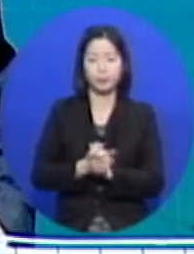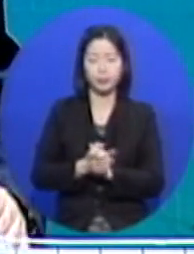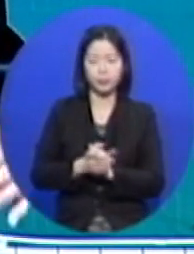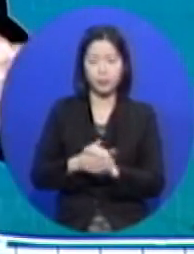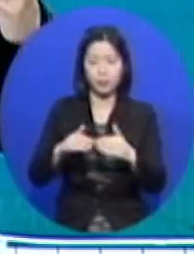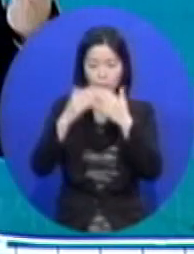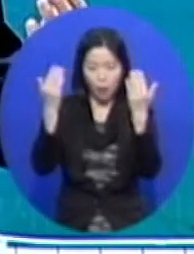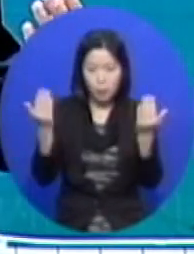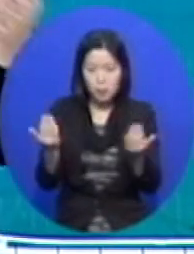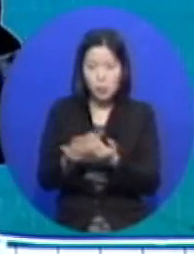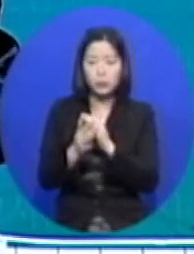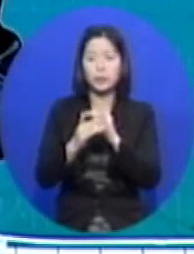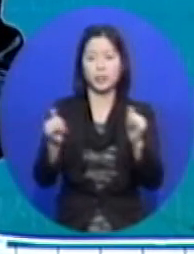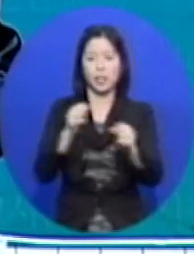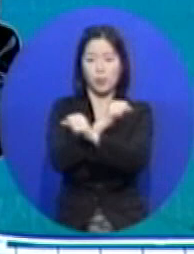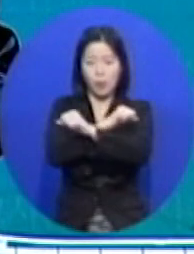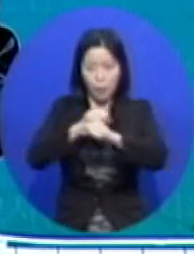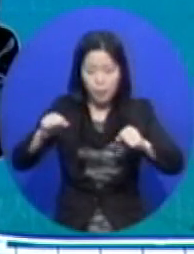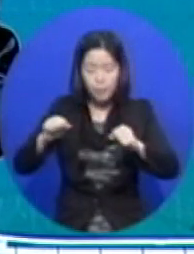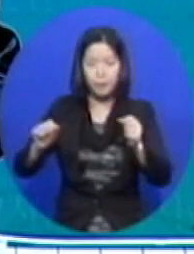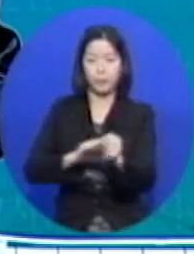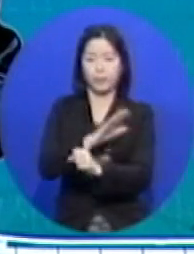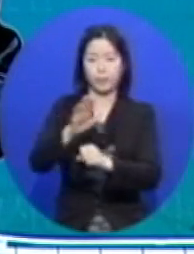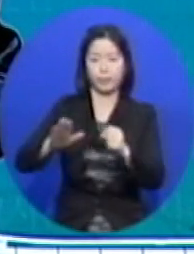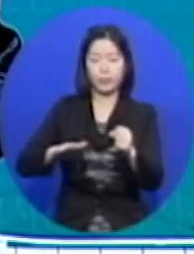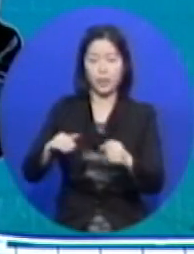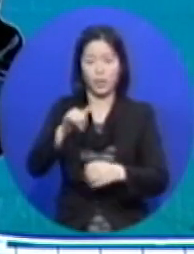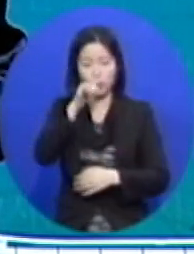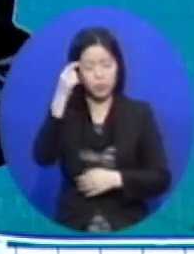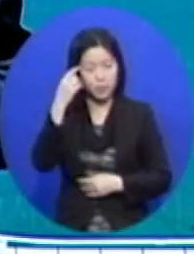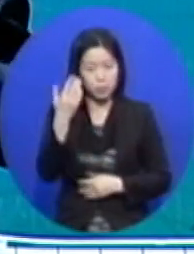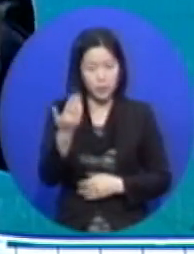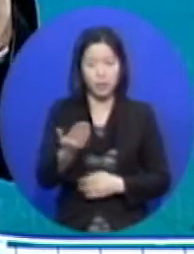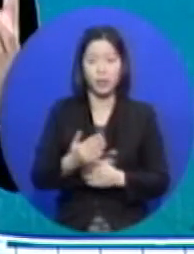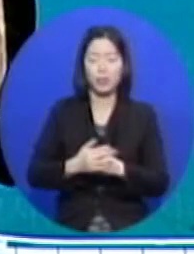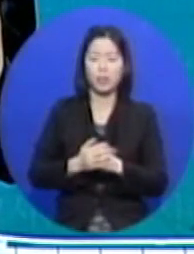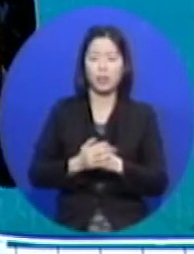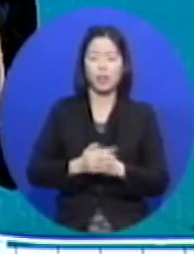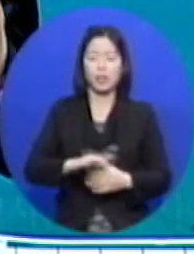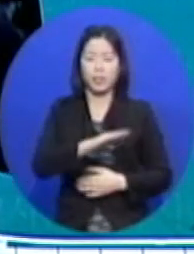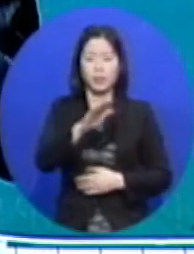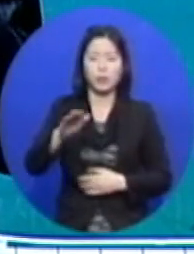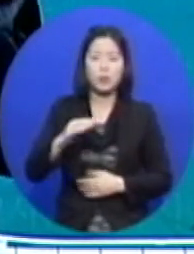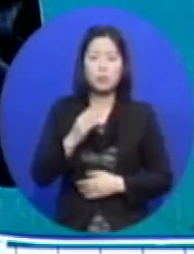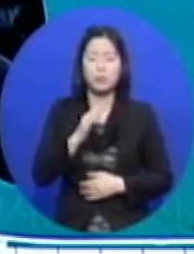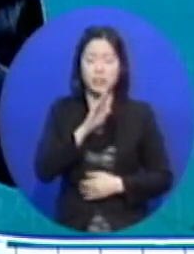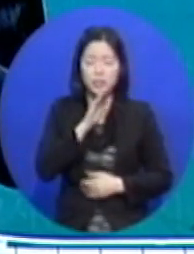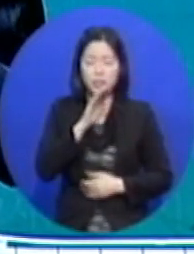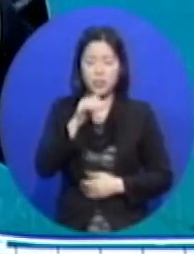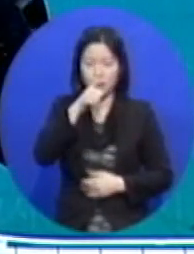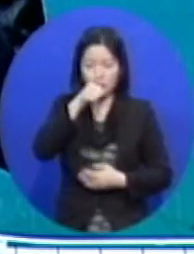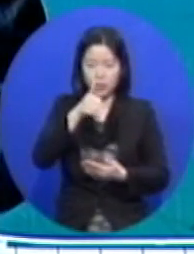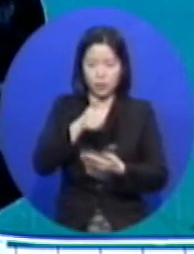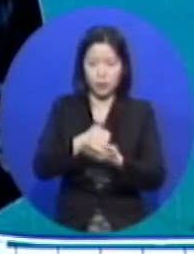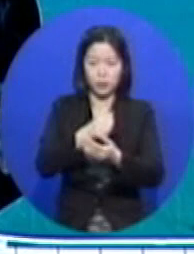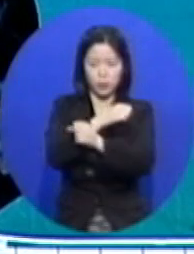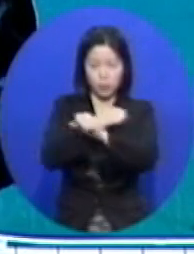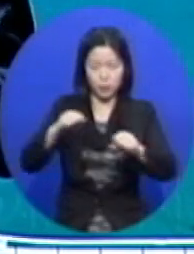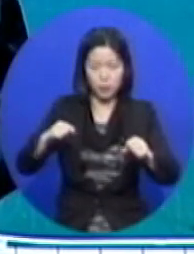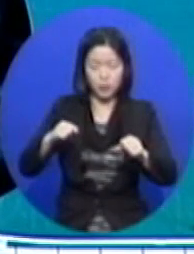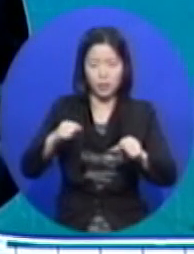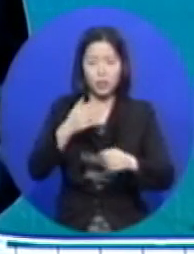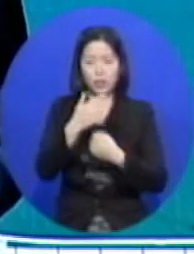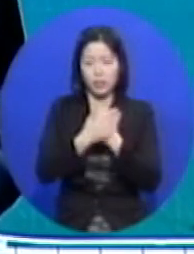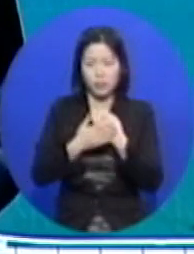모든 사람을 용서하고 사랑하고 계십니까 여러분이 진짜 속주의 은혜를 정말 누리고